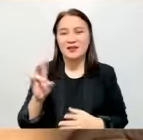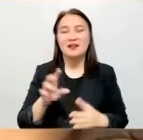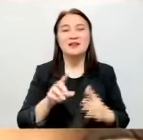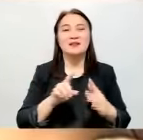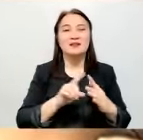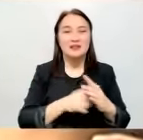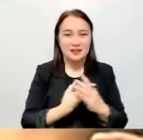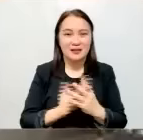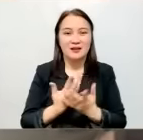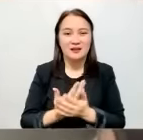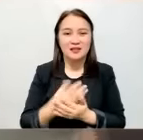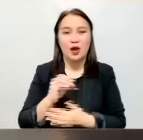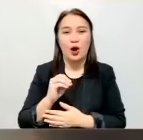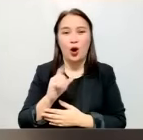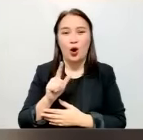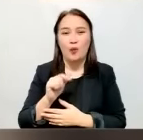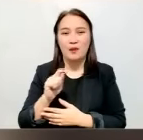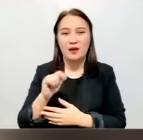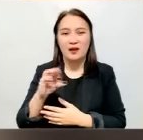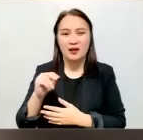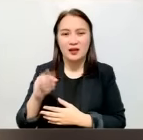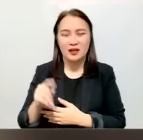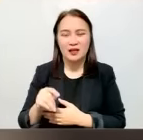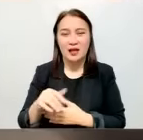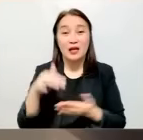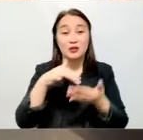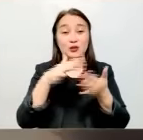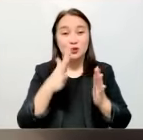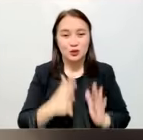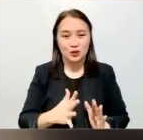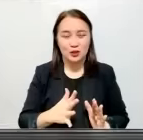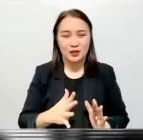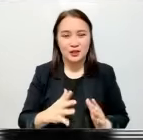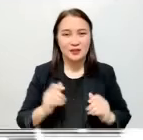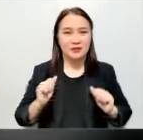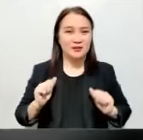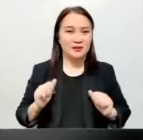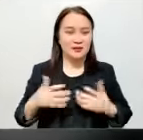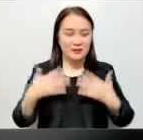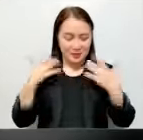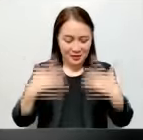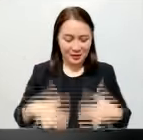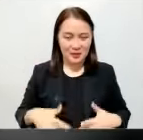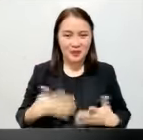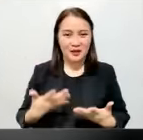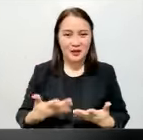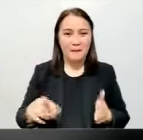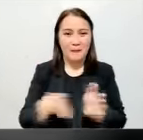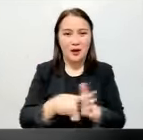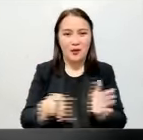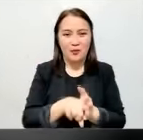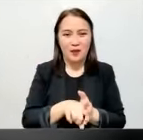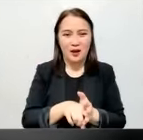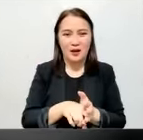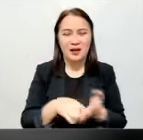Run. Nakahubad ang mga estudyante bilang protesta noon sa pagbabawal na ipalabas ang pelikulang Hubad na